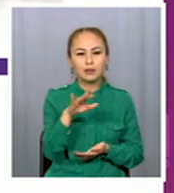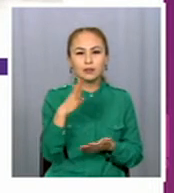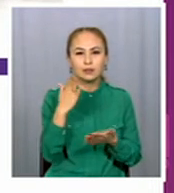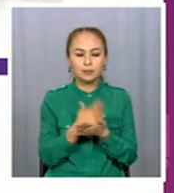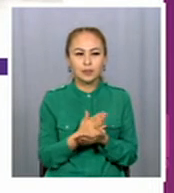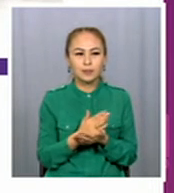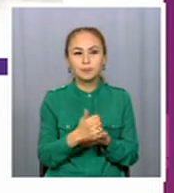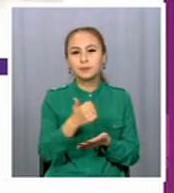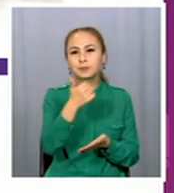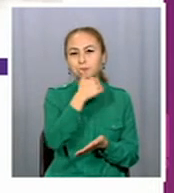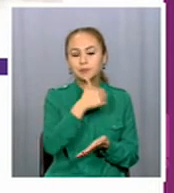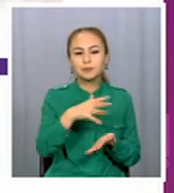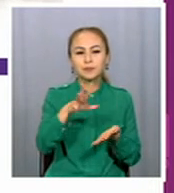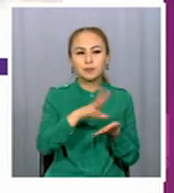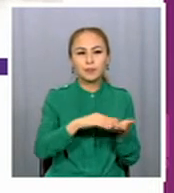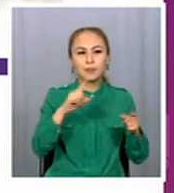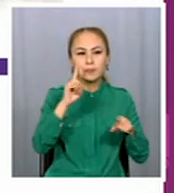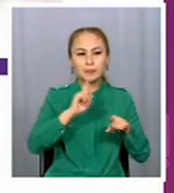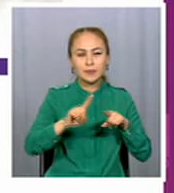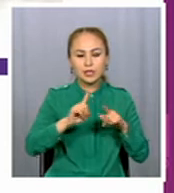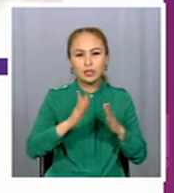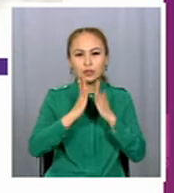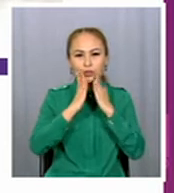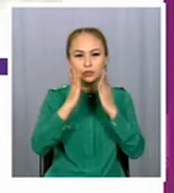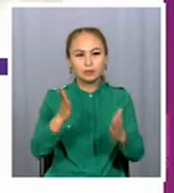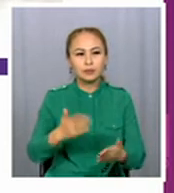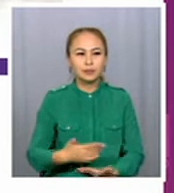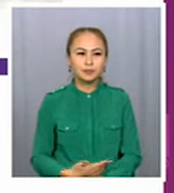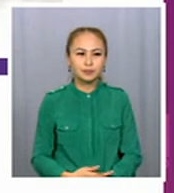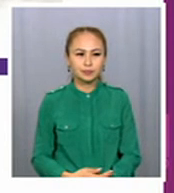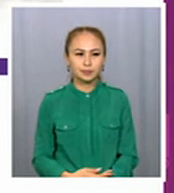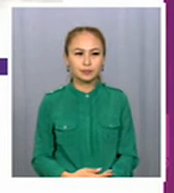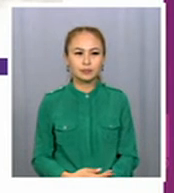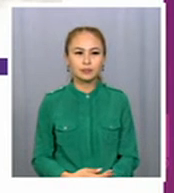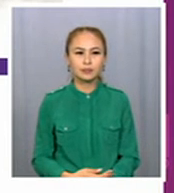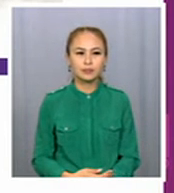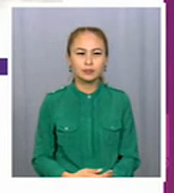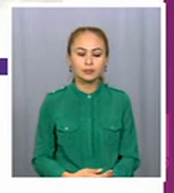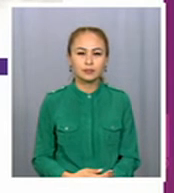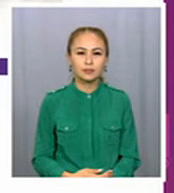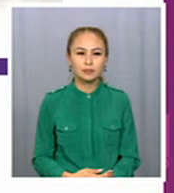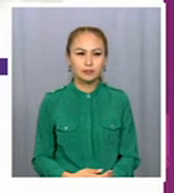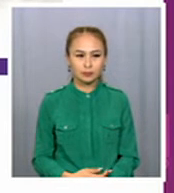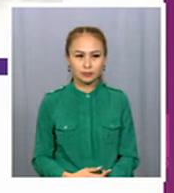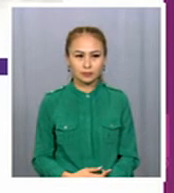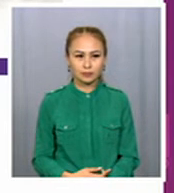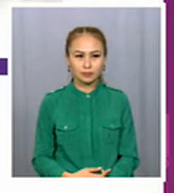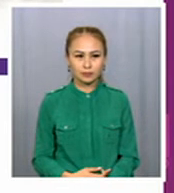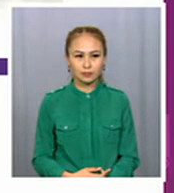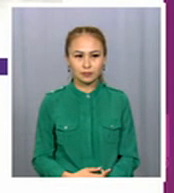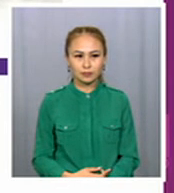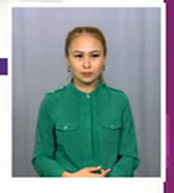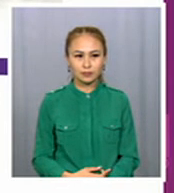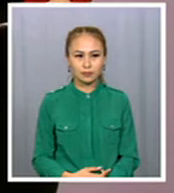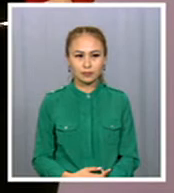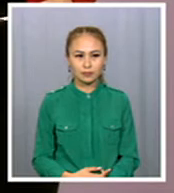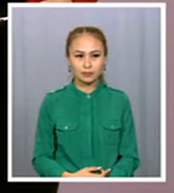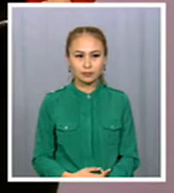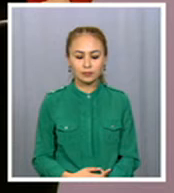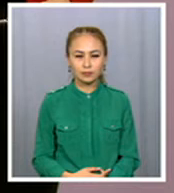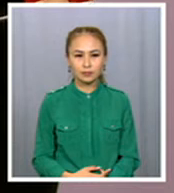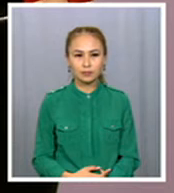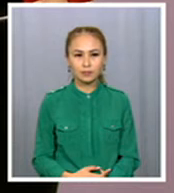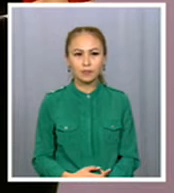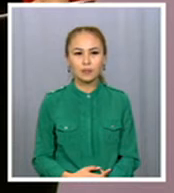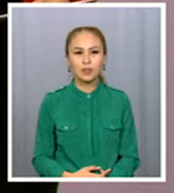көрейік. Арқада 6 арқар бар, қырқада 40 арқар бар, қырқ арқарда қарт арқар бар, 6 арқарда мар қарқар бар.